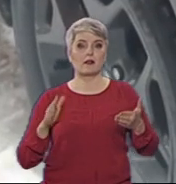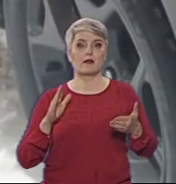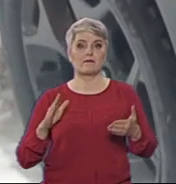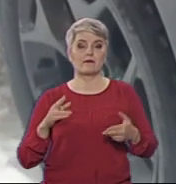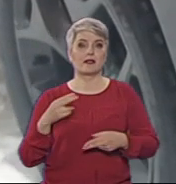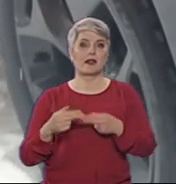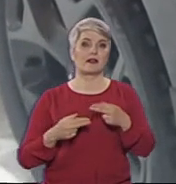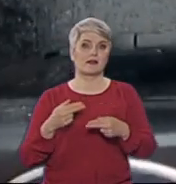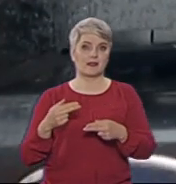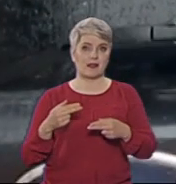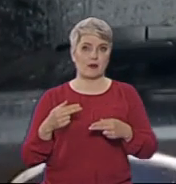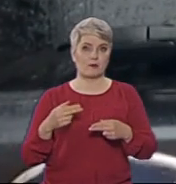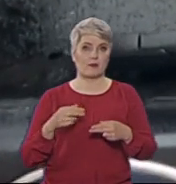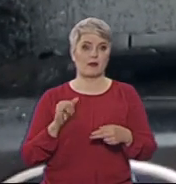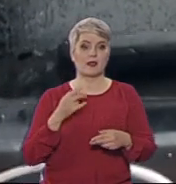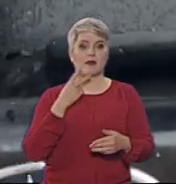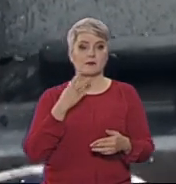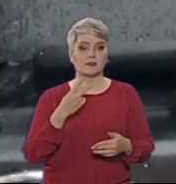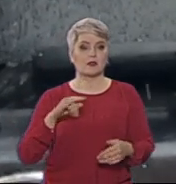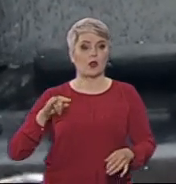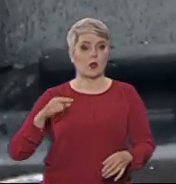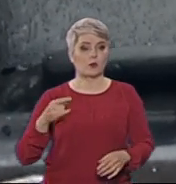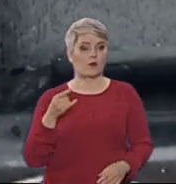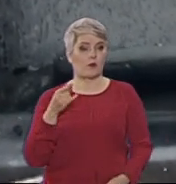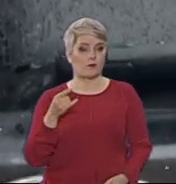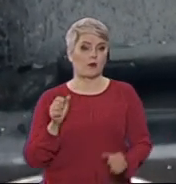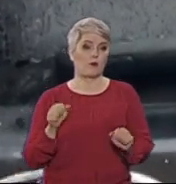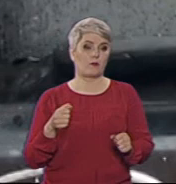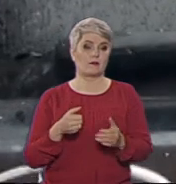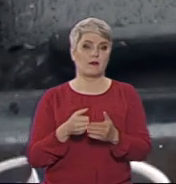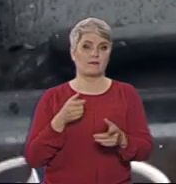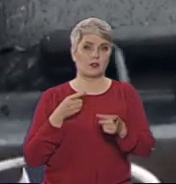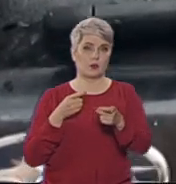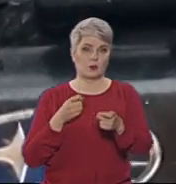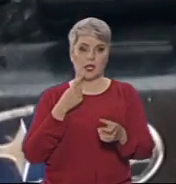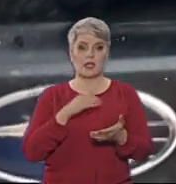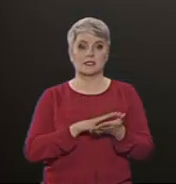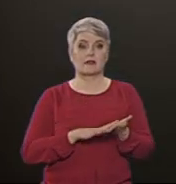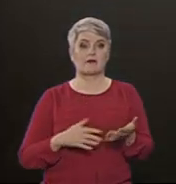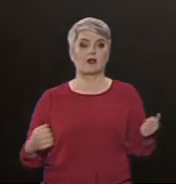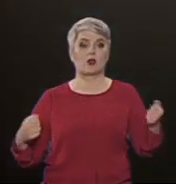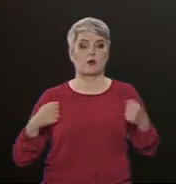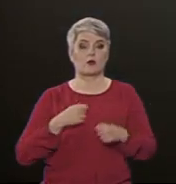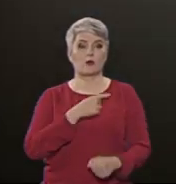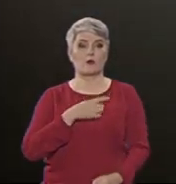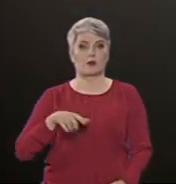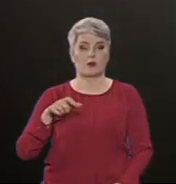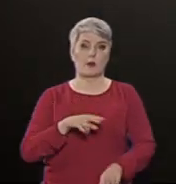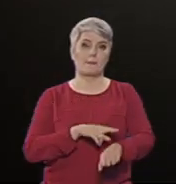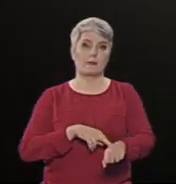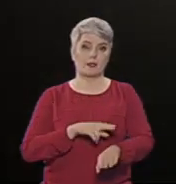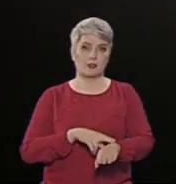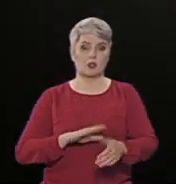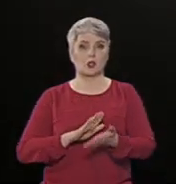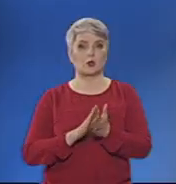А ще виклали запис, де видно отвори в автомобілі, ймовірно, відкуль та закривавлений одяг пораненого. У патрульній поліції